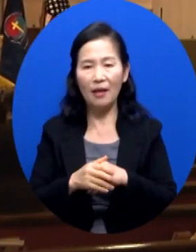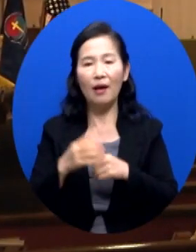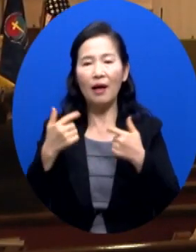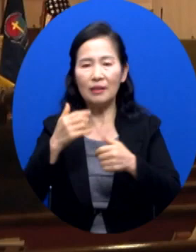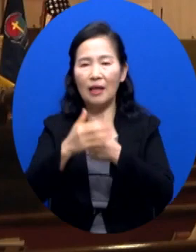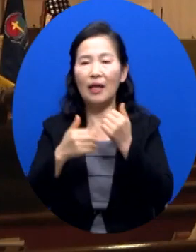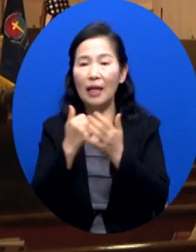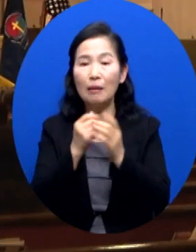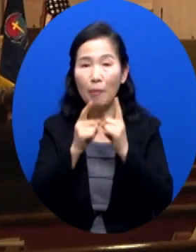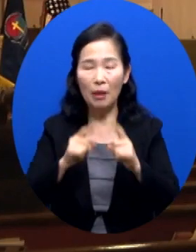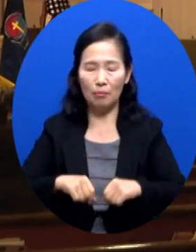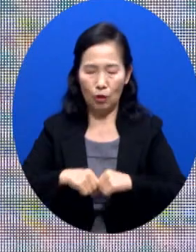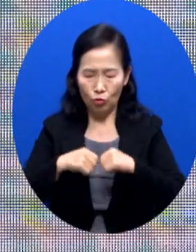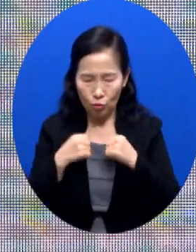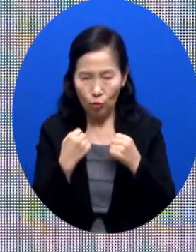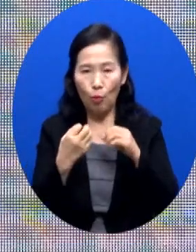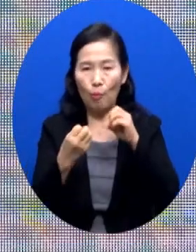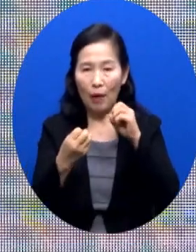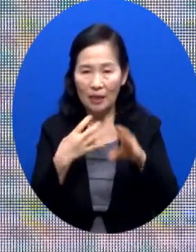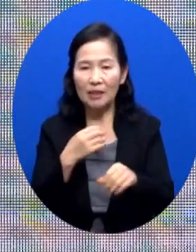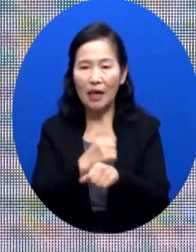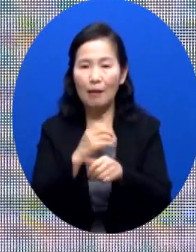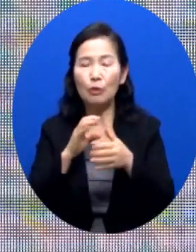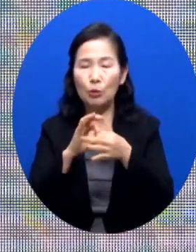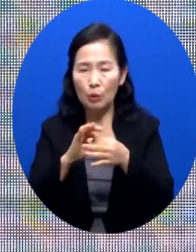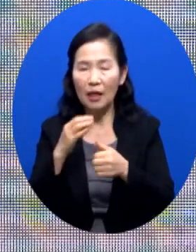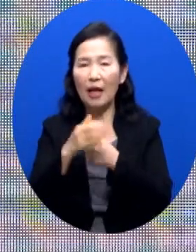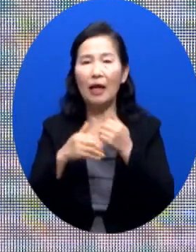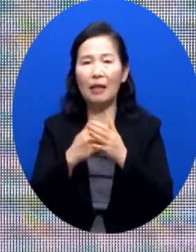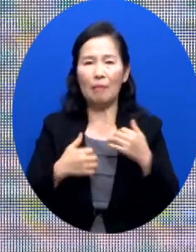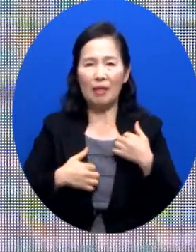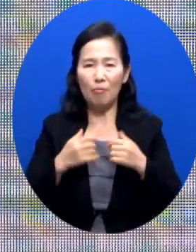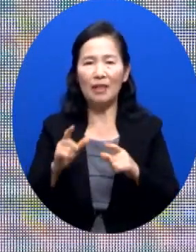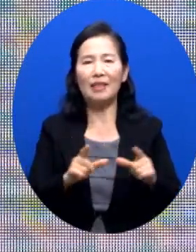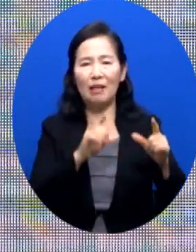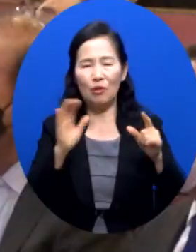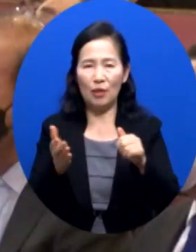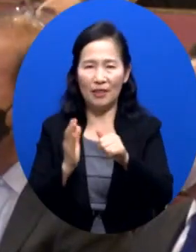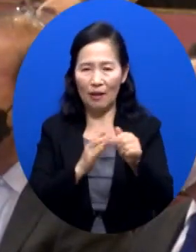하나님의 말씀에 순종하고 반응해 하나님이 기뻐하시는 삶을 살자고 전했습니다.